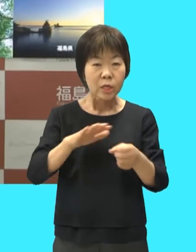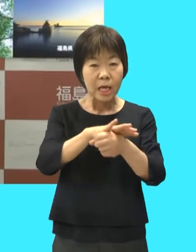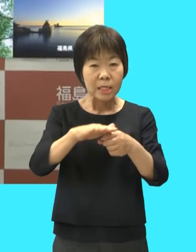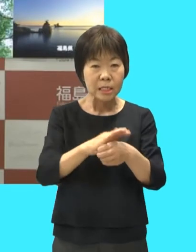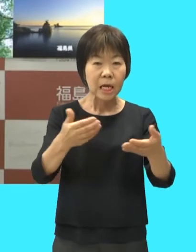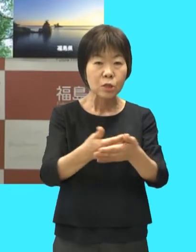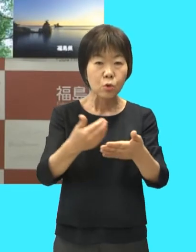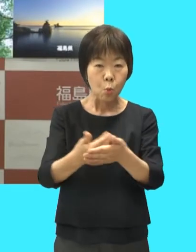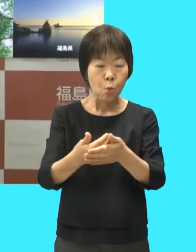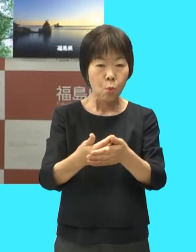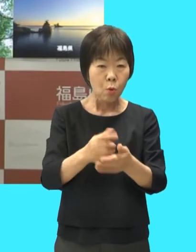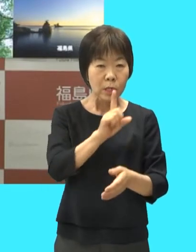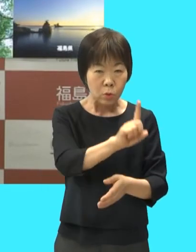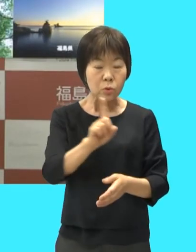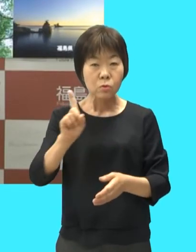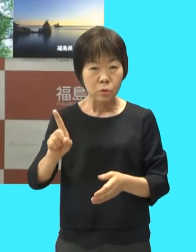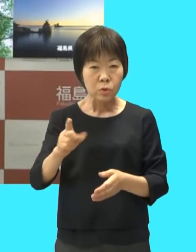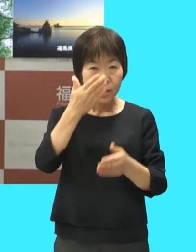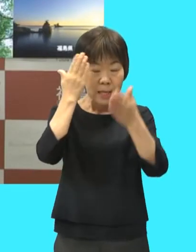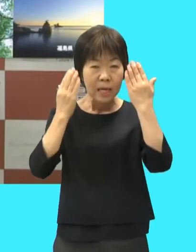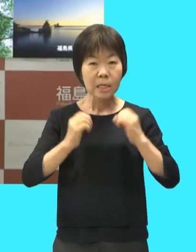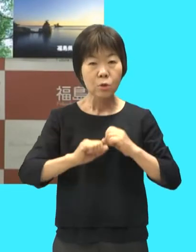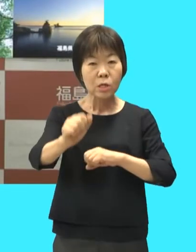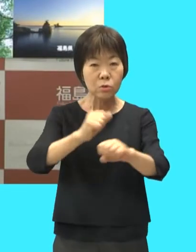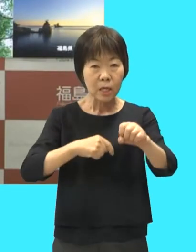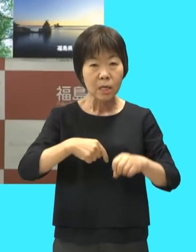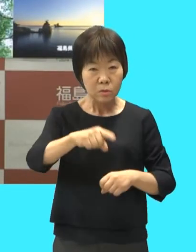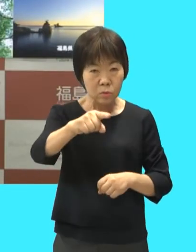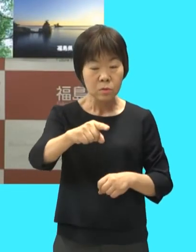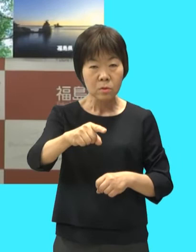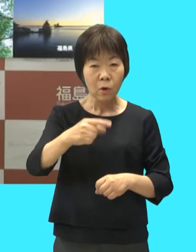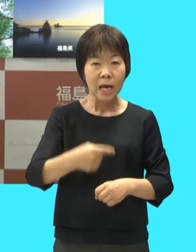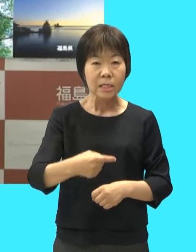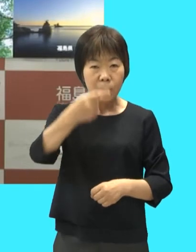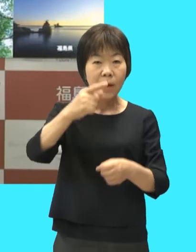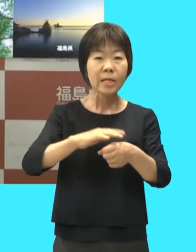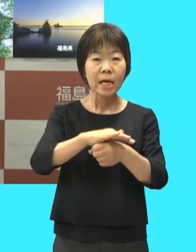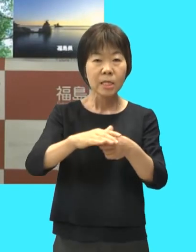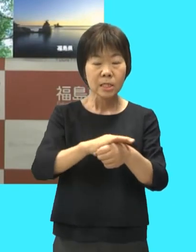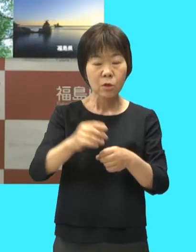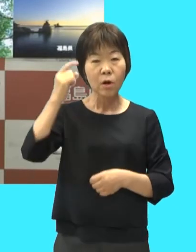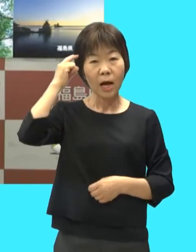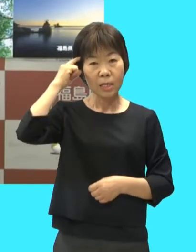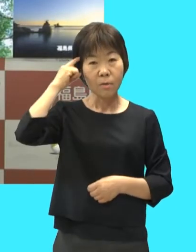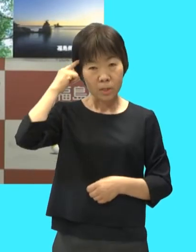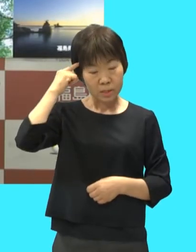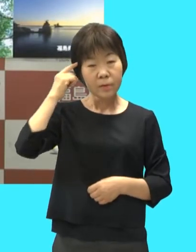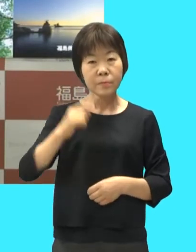事を一つ一つ丁寧に取り組んでいくことが何よりも大切だと考えております。